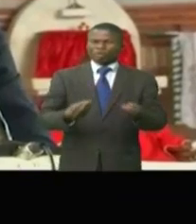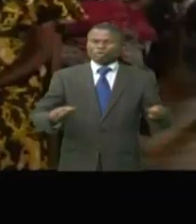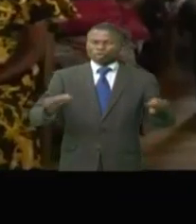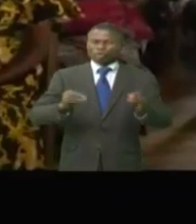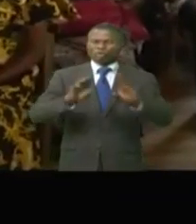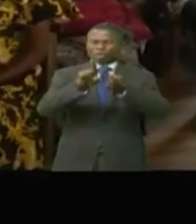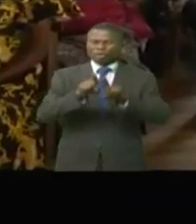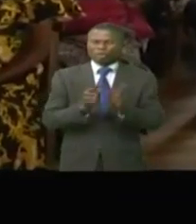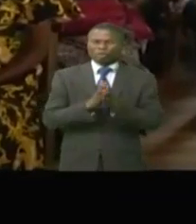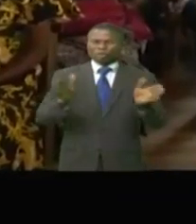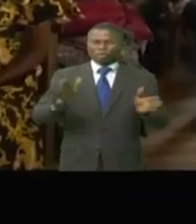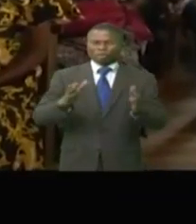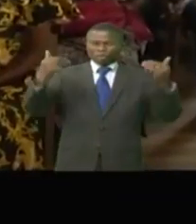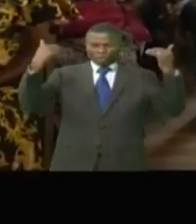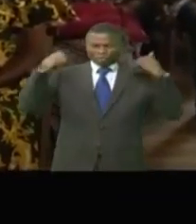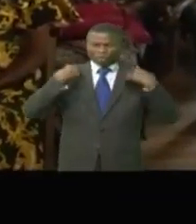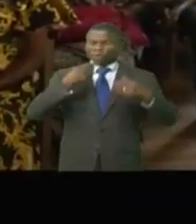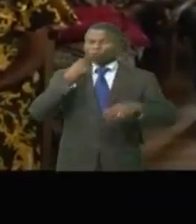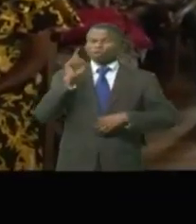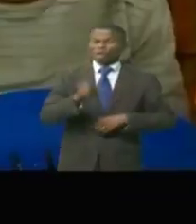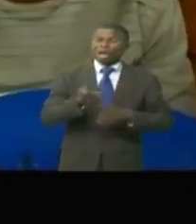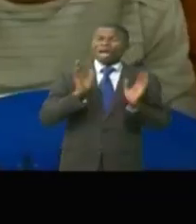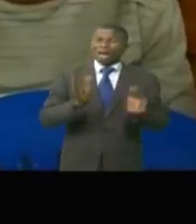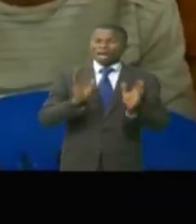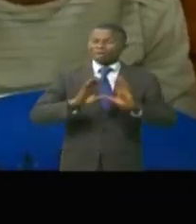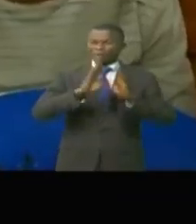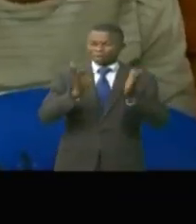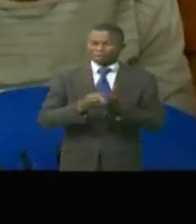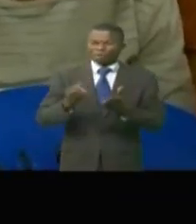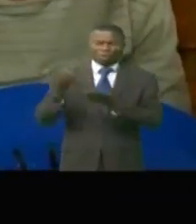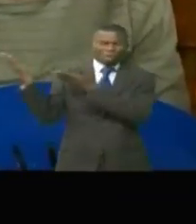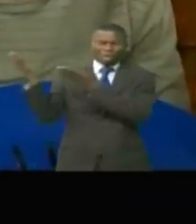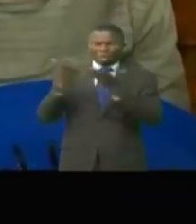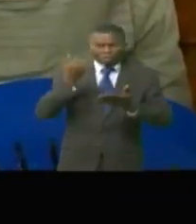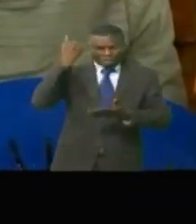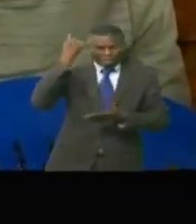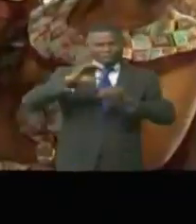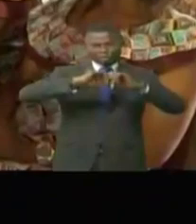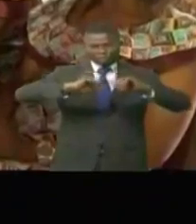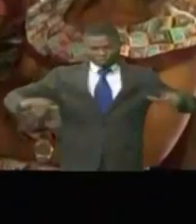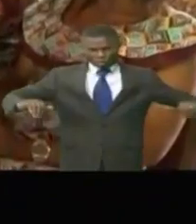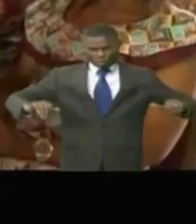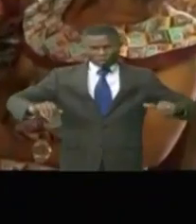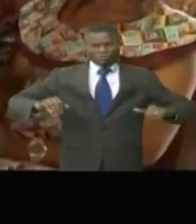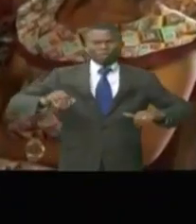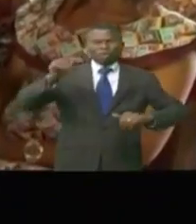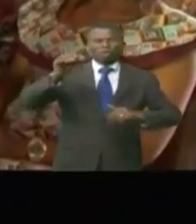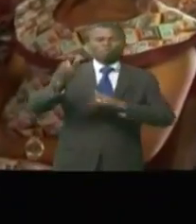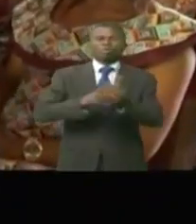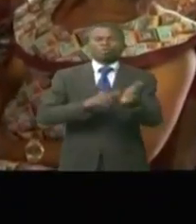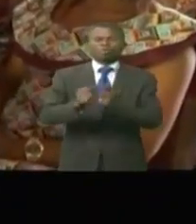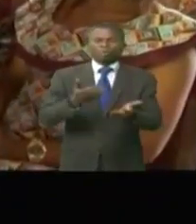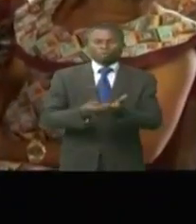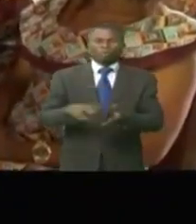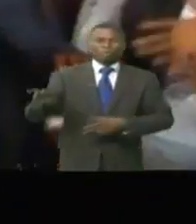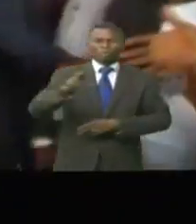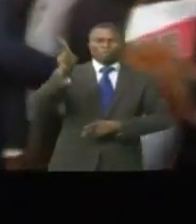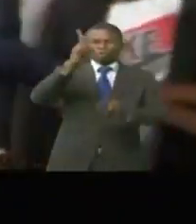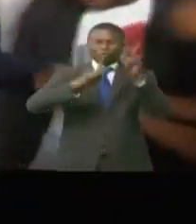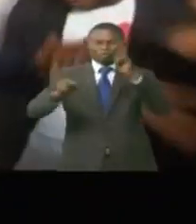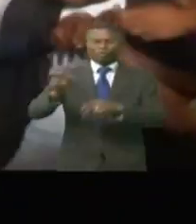L'autorité provinciale a mis en garde contre toute personne qui viendrait avec un esprit de division pour les affaiblir. C'est à vous, peuple